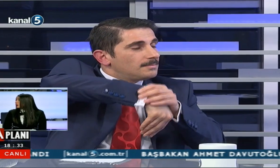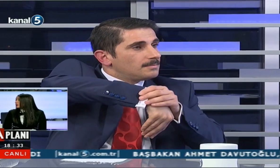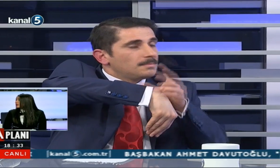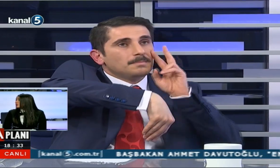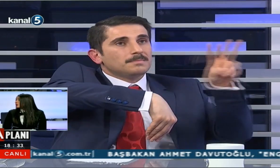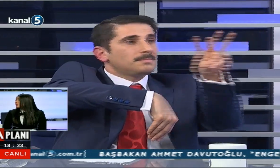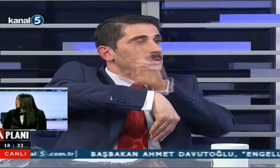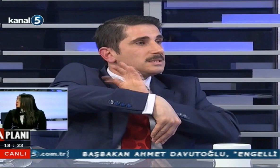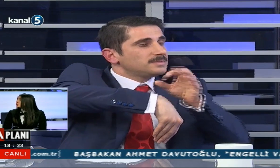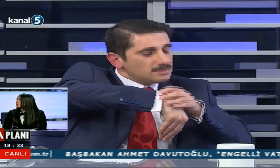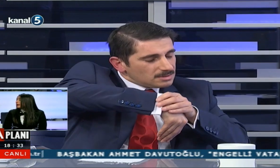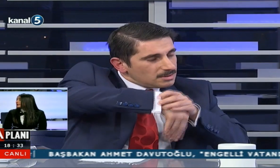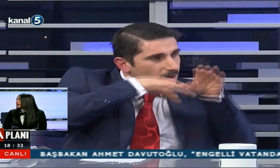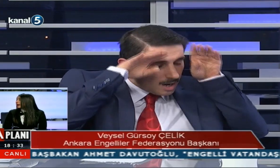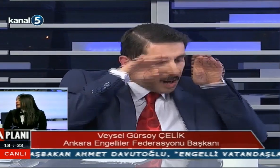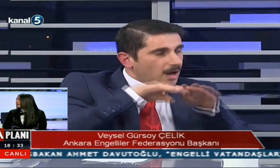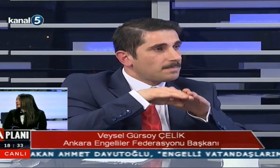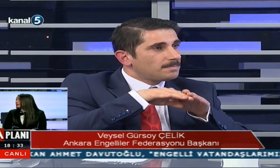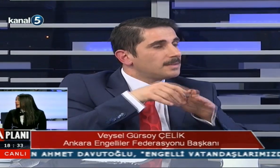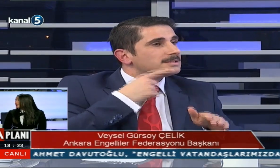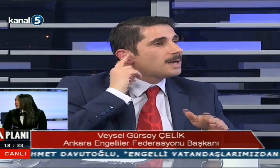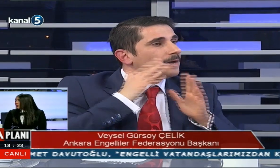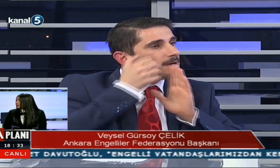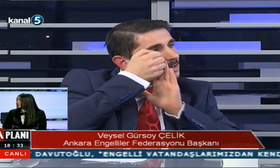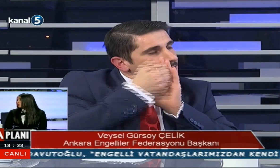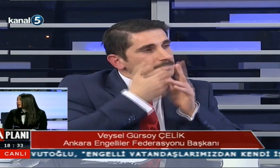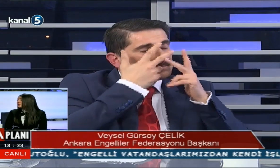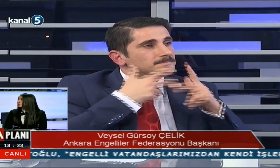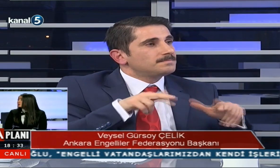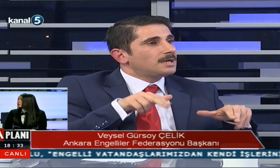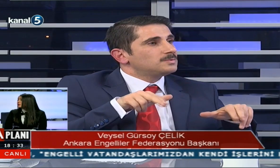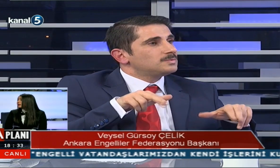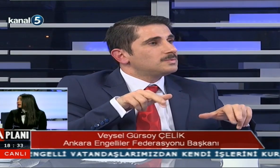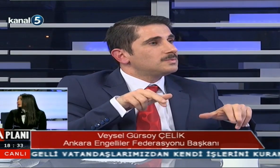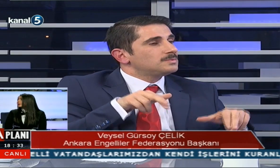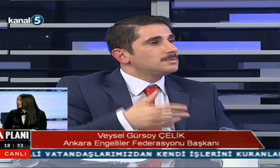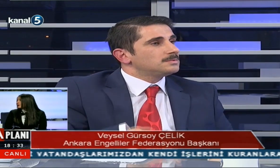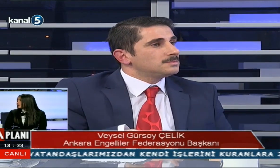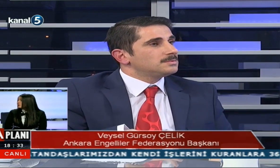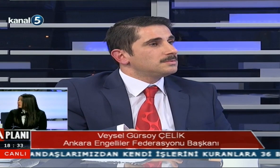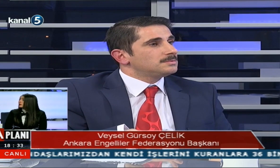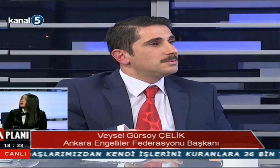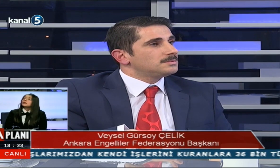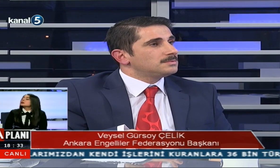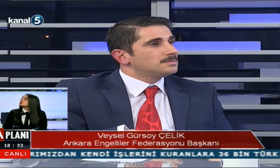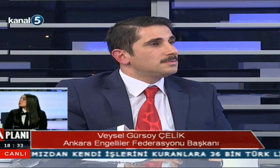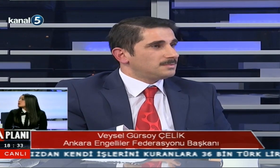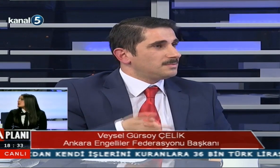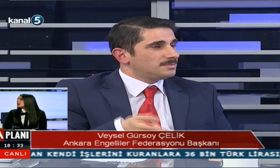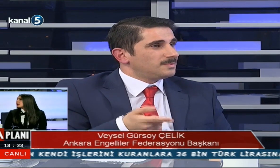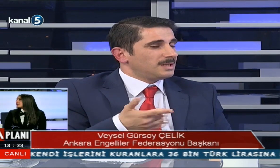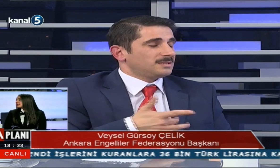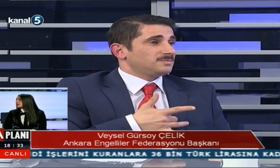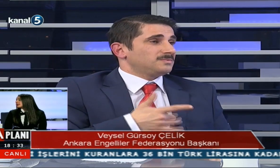güzel organizasyon yapıp bütün dünyadaki engellere ses getirilecek bir organizasyon olabilir. Çünkü bu zamana kadar yapılan organizasyonlarda çok